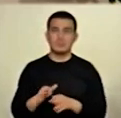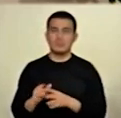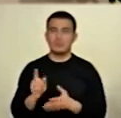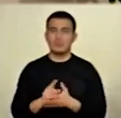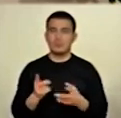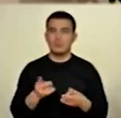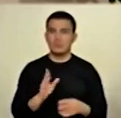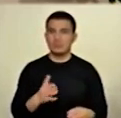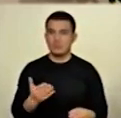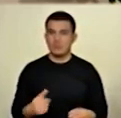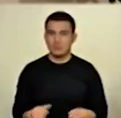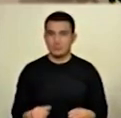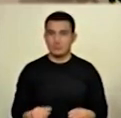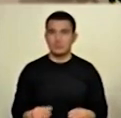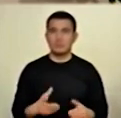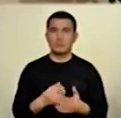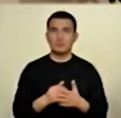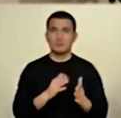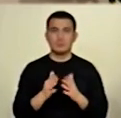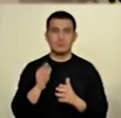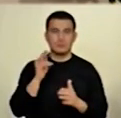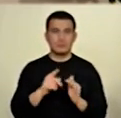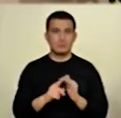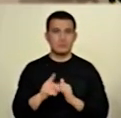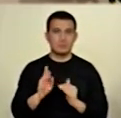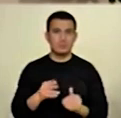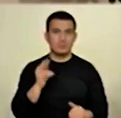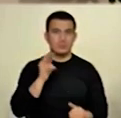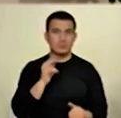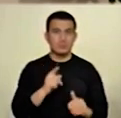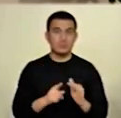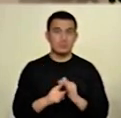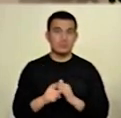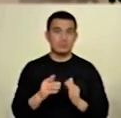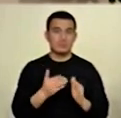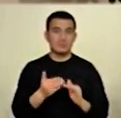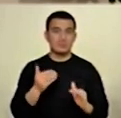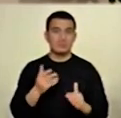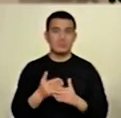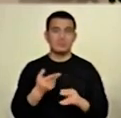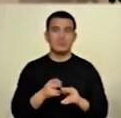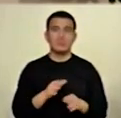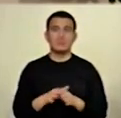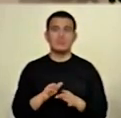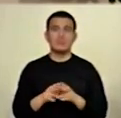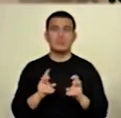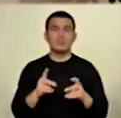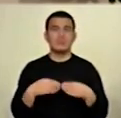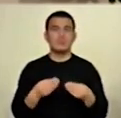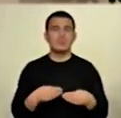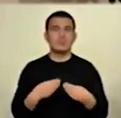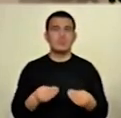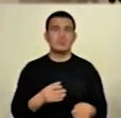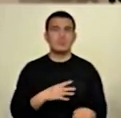bo'ladi bugungi darsimizda. Demak, darsimizni boshlaymiz. Darsimizni boshlashdan oldin bizga qo'yilgan topshiriqlar bilan tanishib olamiz. Ya'ni